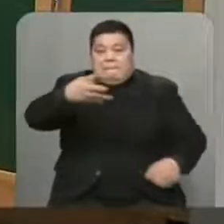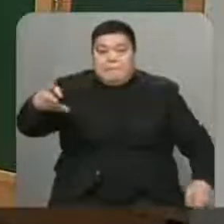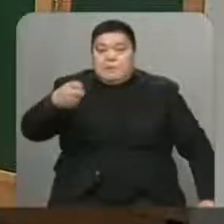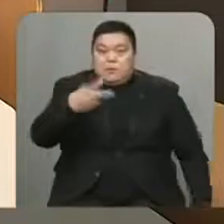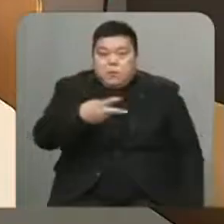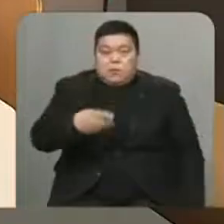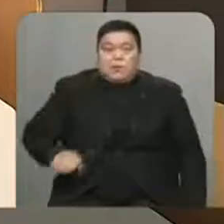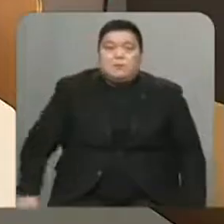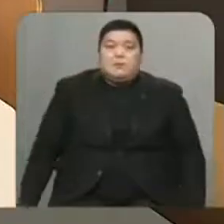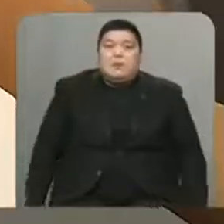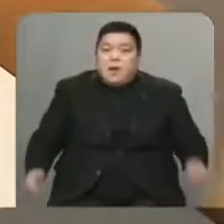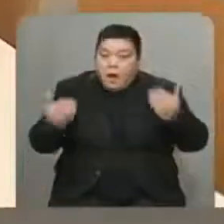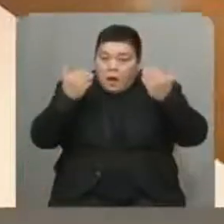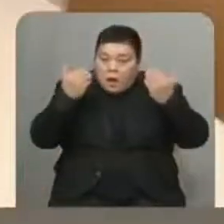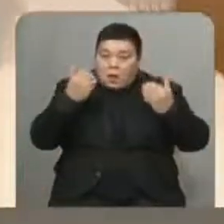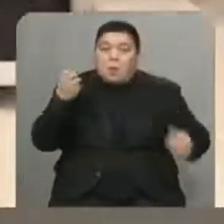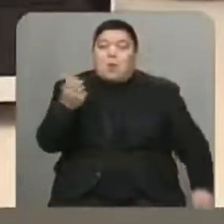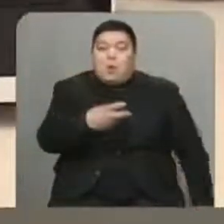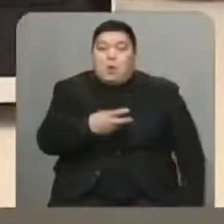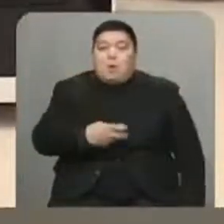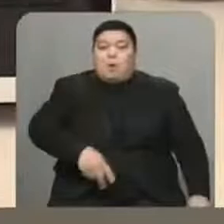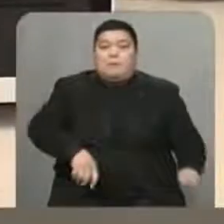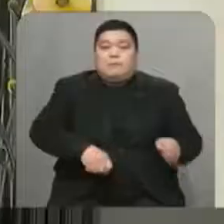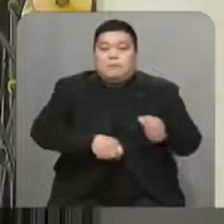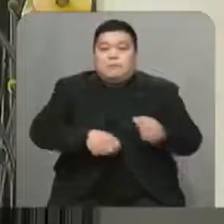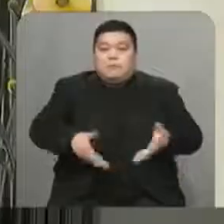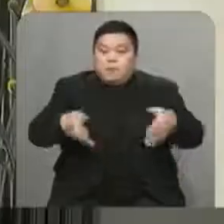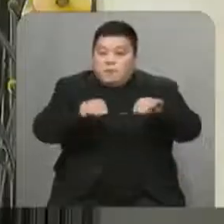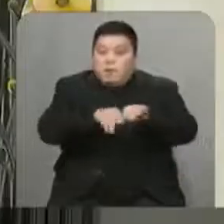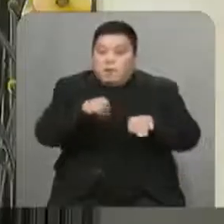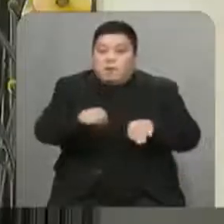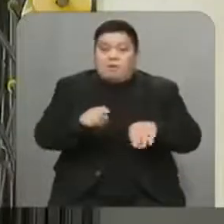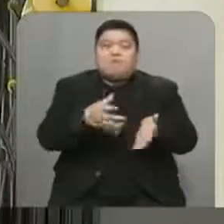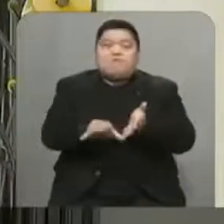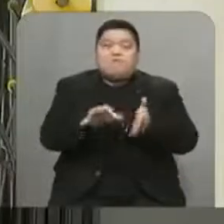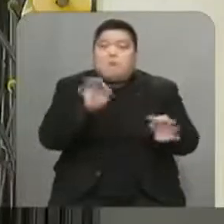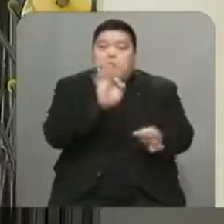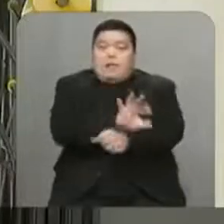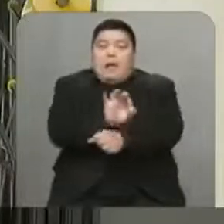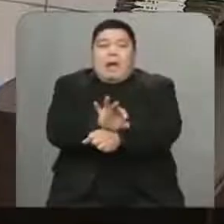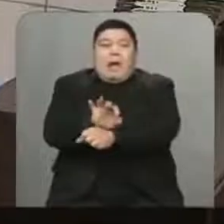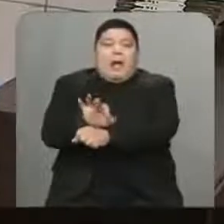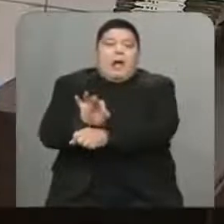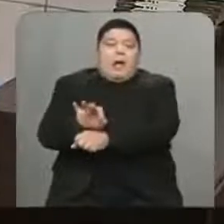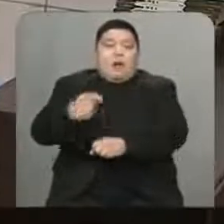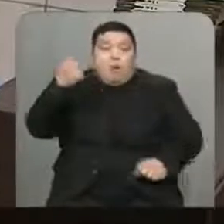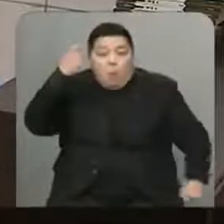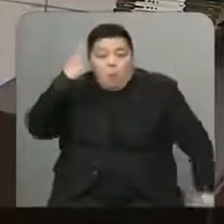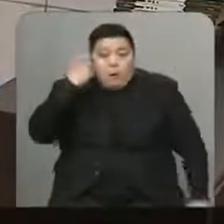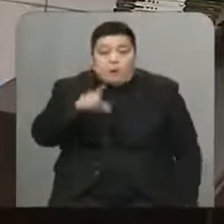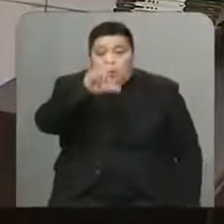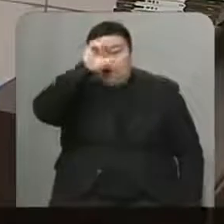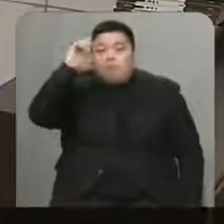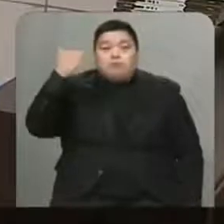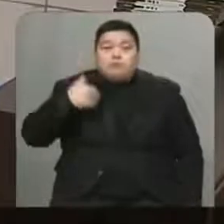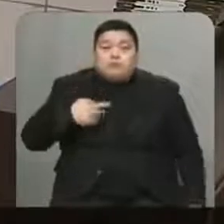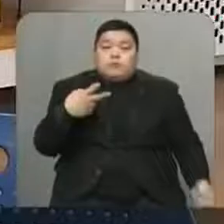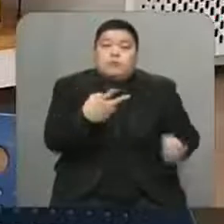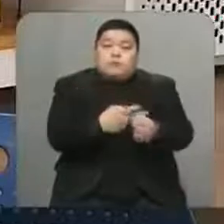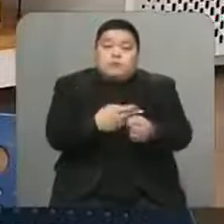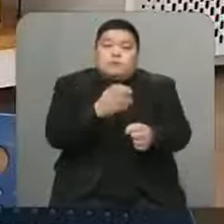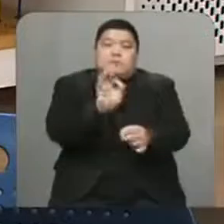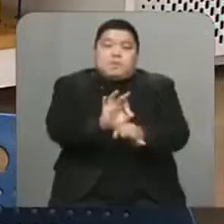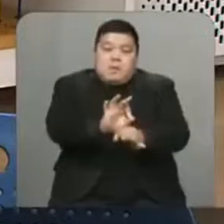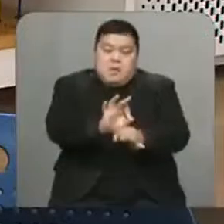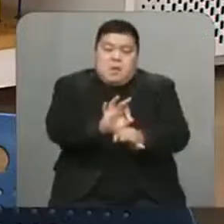기관이나 학교에선 대규모 비품 교체나 신규 구입이 이뤄졌습니다. 모두 정부의 올해 2차 추가 경정